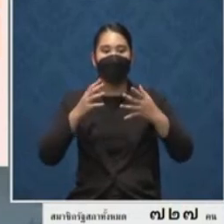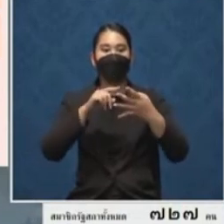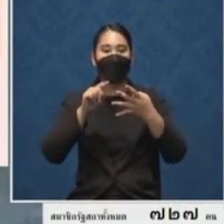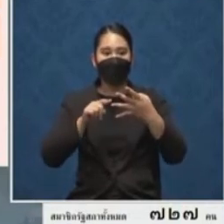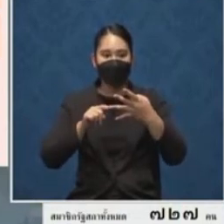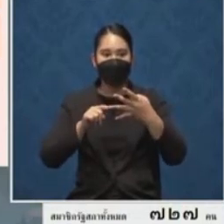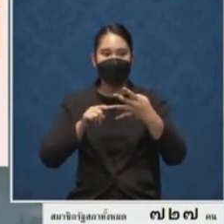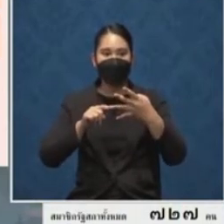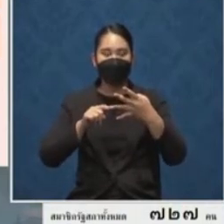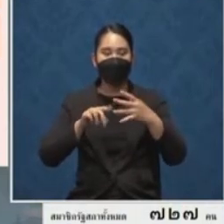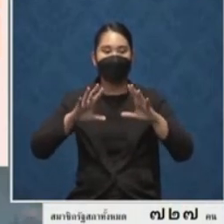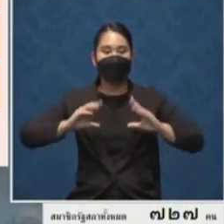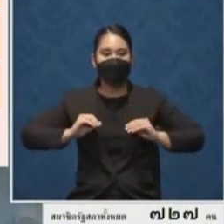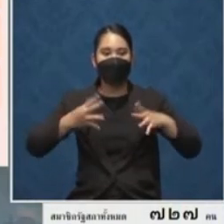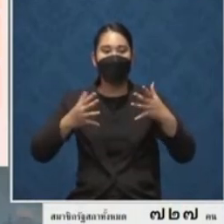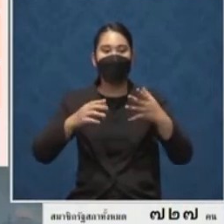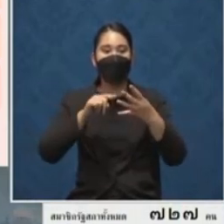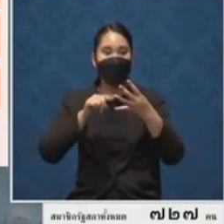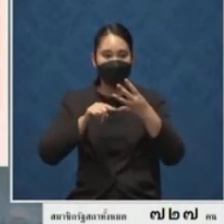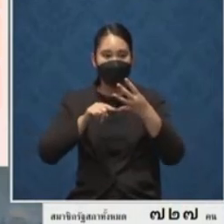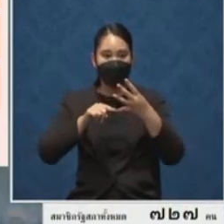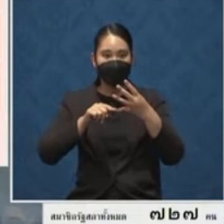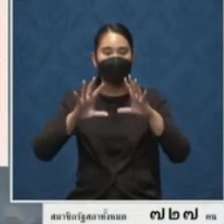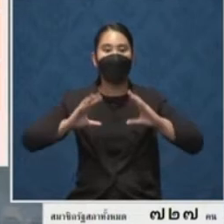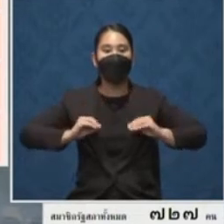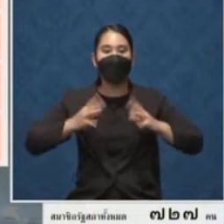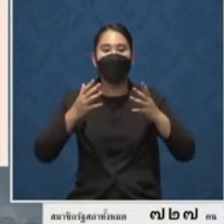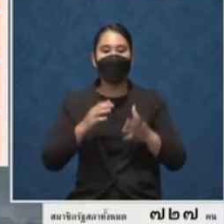ไม่รับหลักการ4ไม่รับหลักการค่ะ